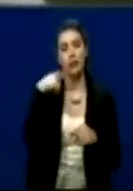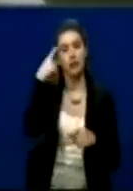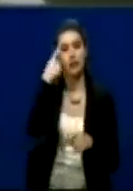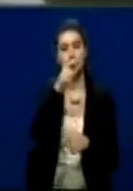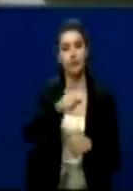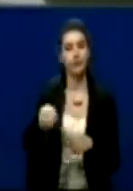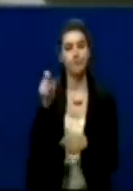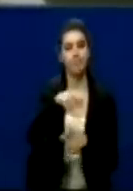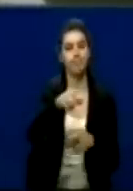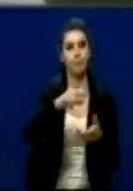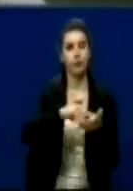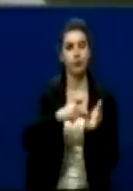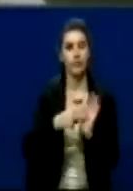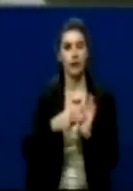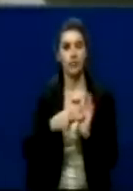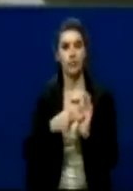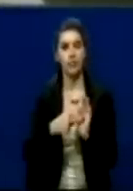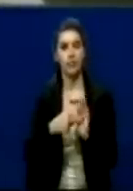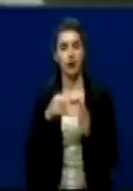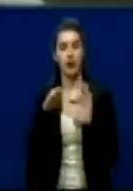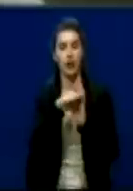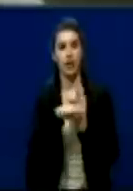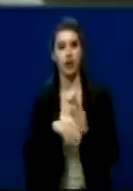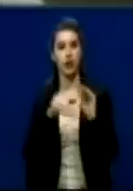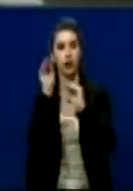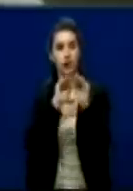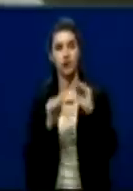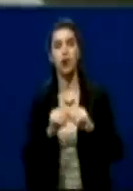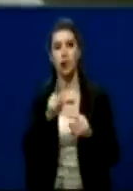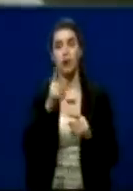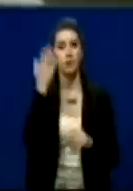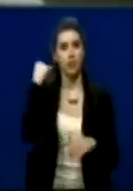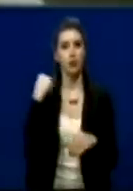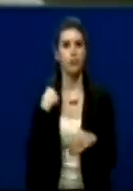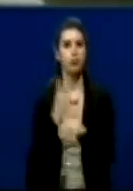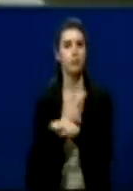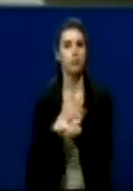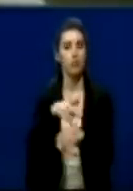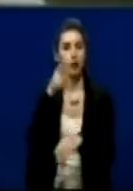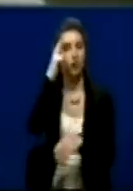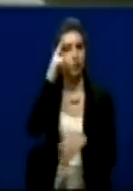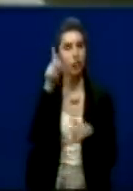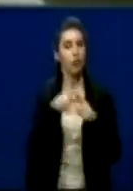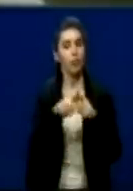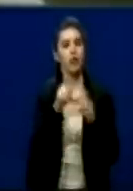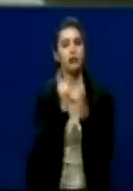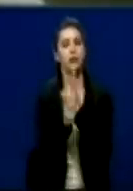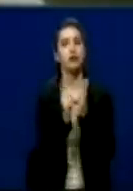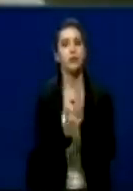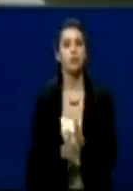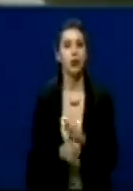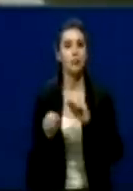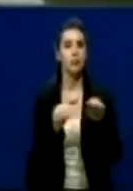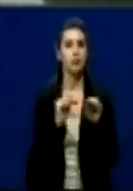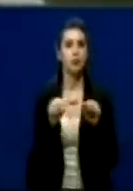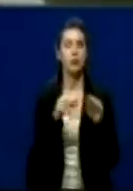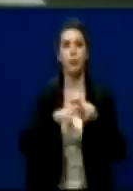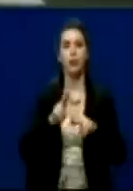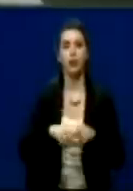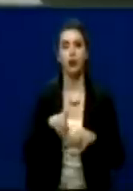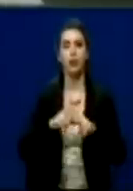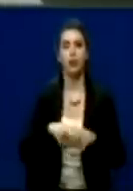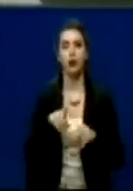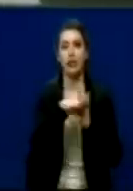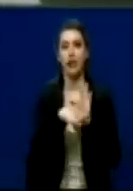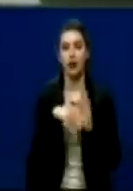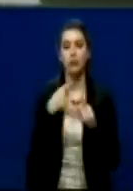e të bërjes ligjeve. Ne kemi pra përvojën e miratimeve të ligjeve në procedurën e përshpejtuar dhe fatkeqësisht ato ligje kanë sirtarët e